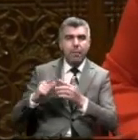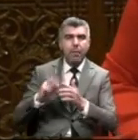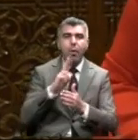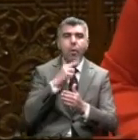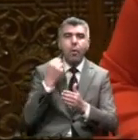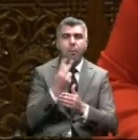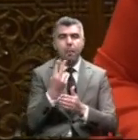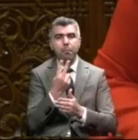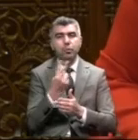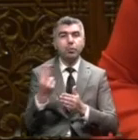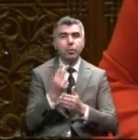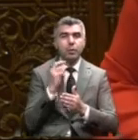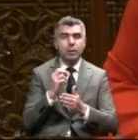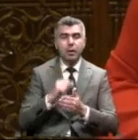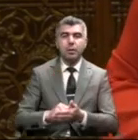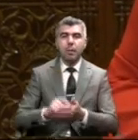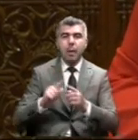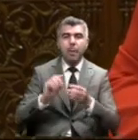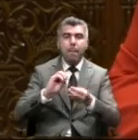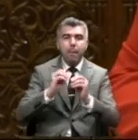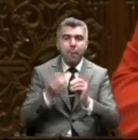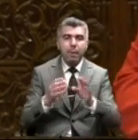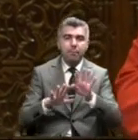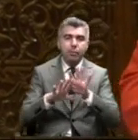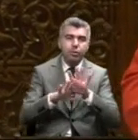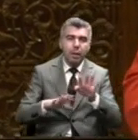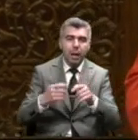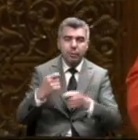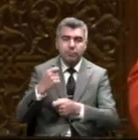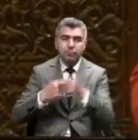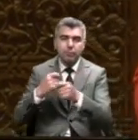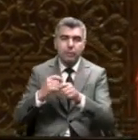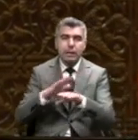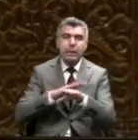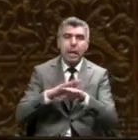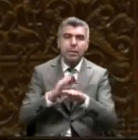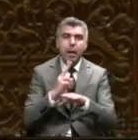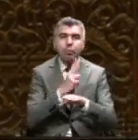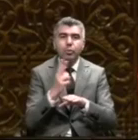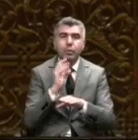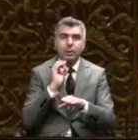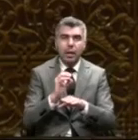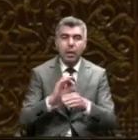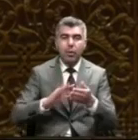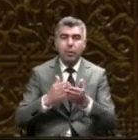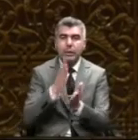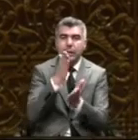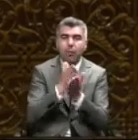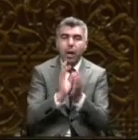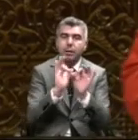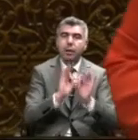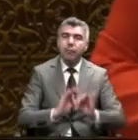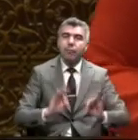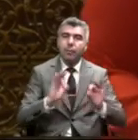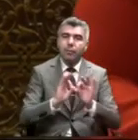الحكومتين السابقتين والاعطاب الاجتماعيه والاقتصاديه لسياستهما اللاشعبيه خاصه